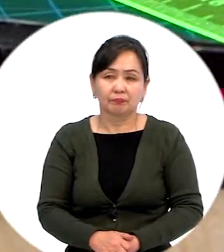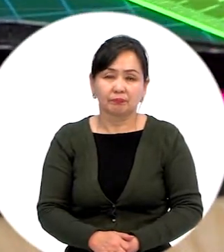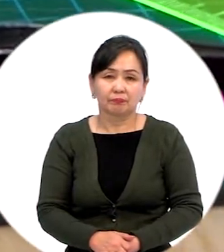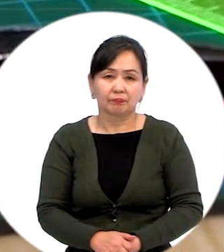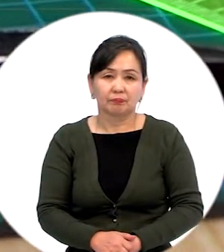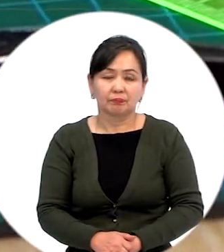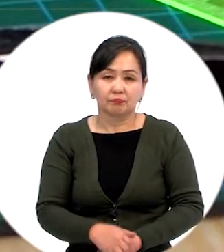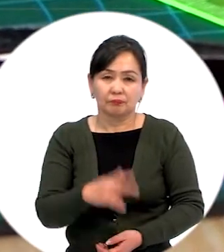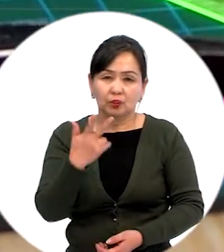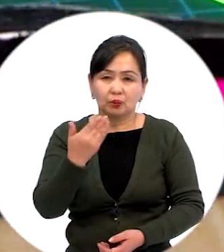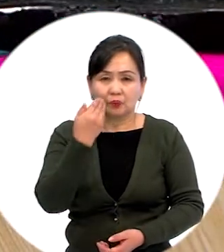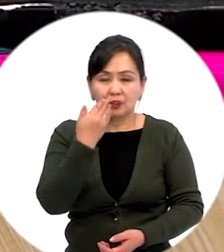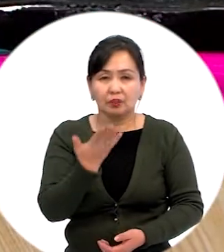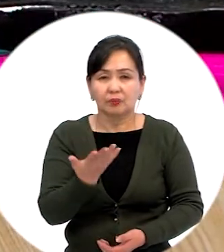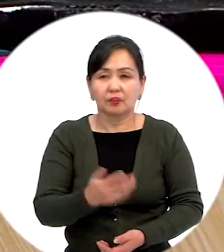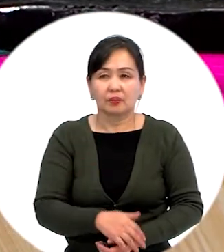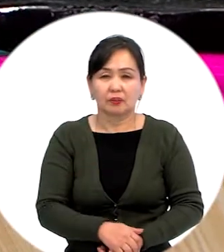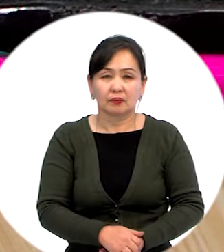маань